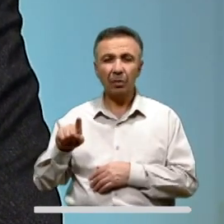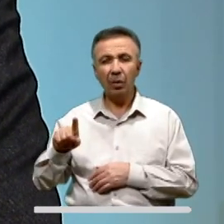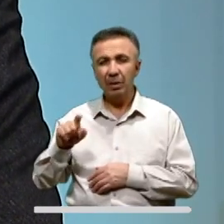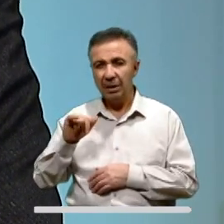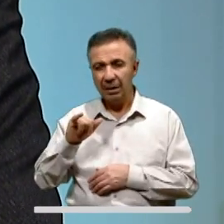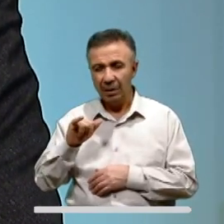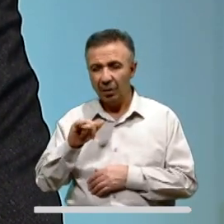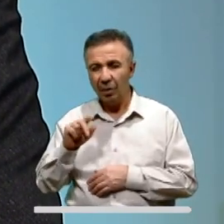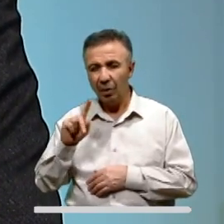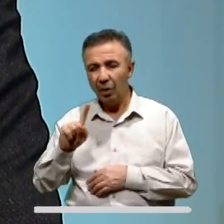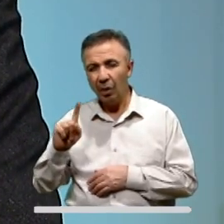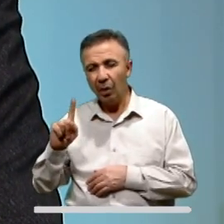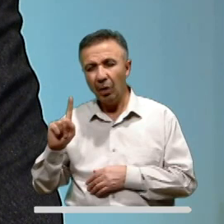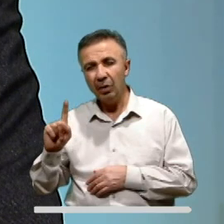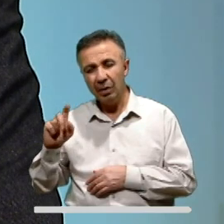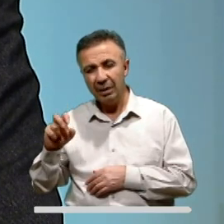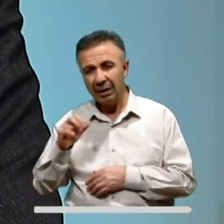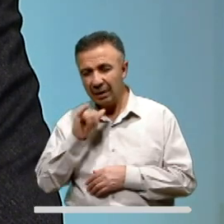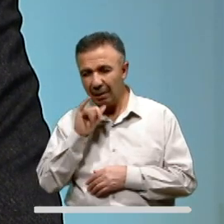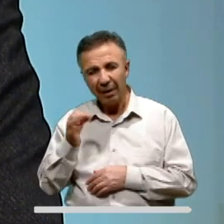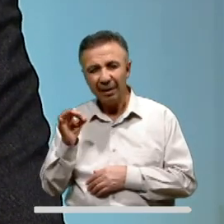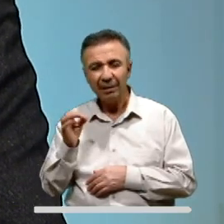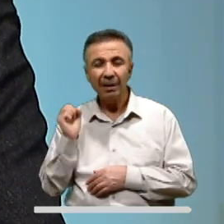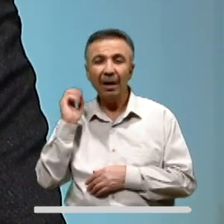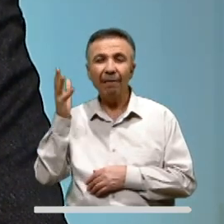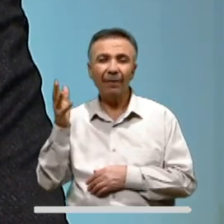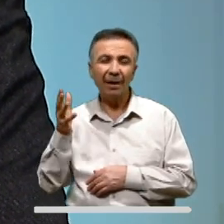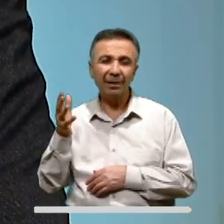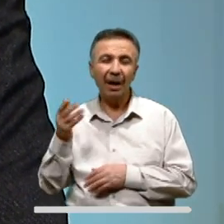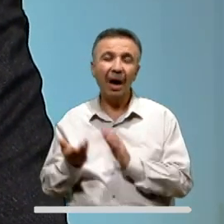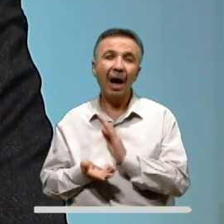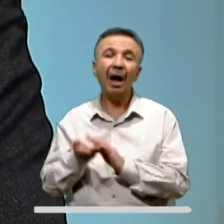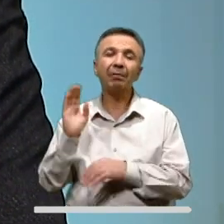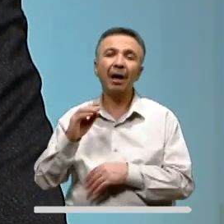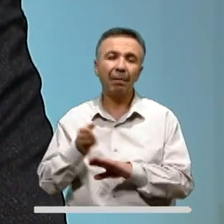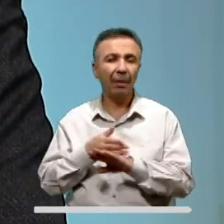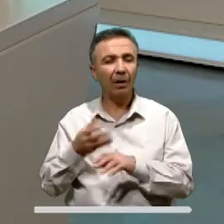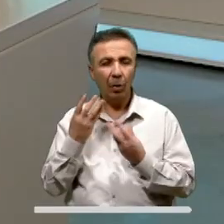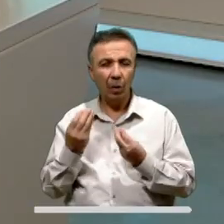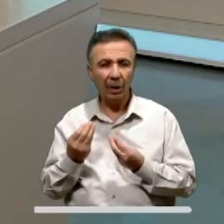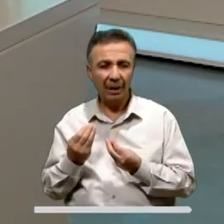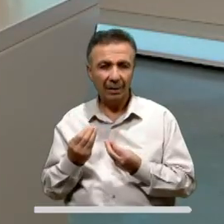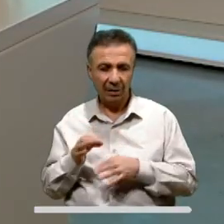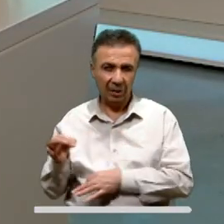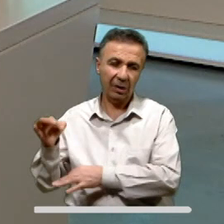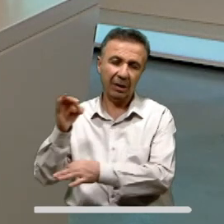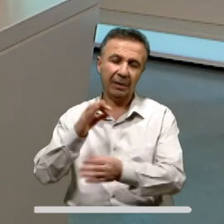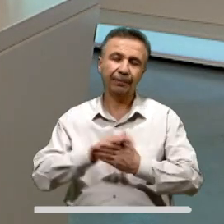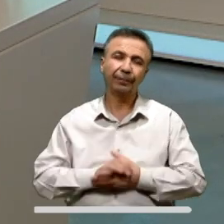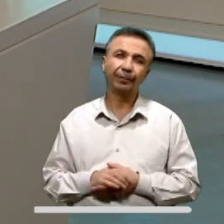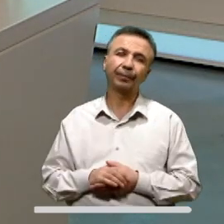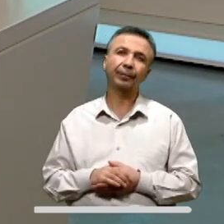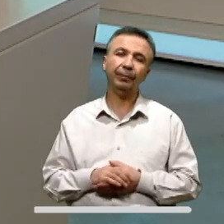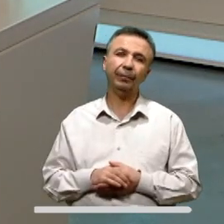80.18 gram altından daha fazla nami olmayan malı bulunanlar. Mesela nedir nami olmayan mal? Biraz önce ifade ettiğim